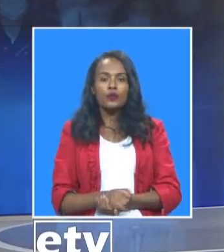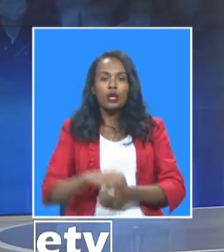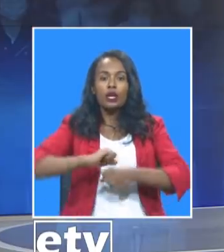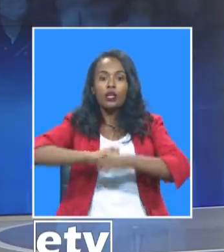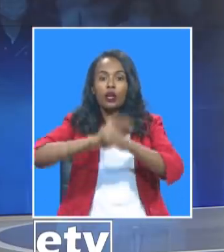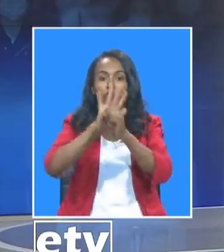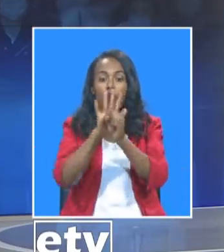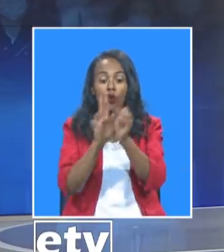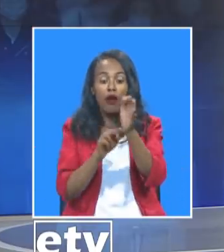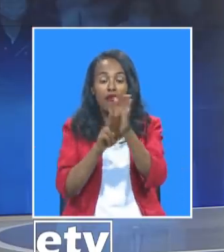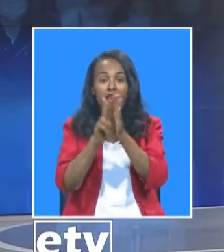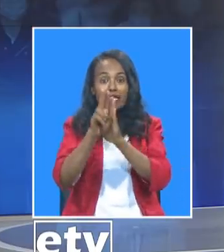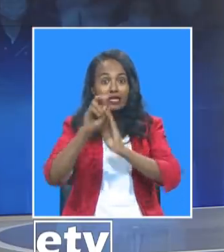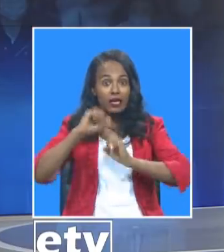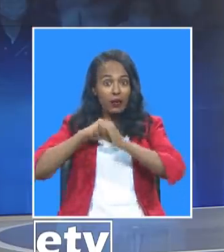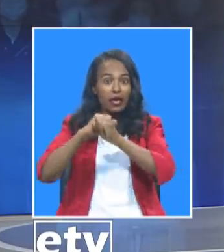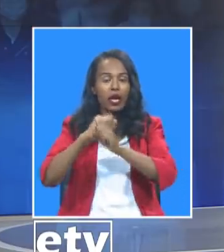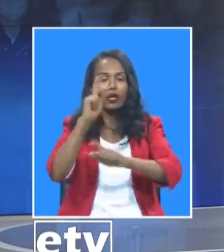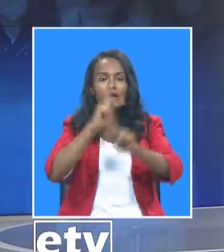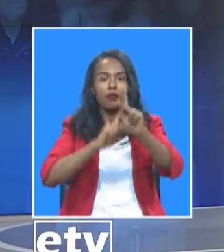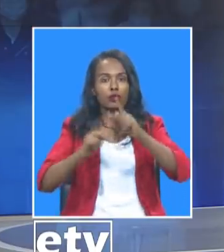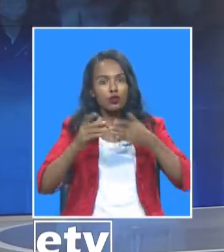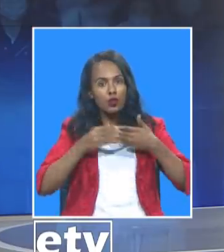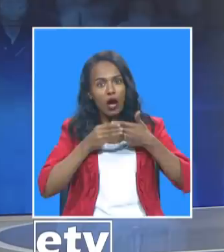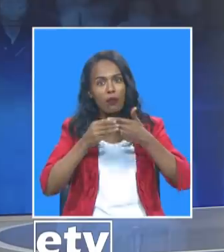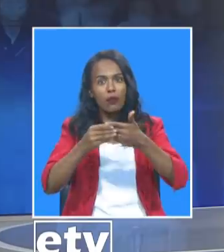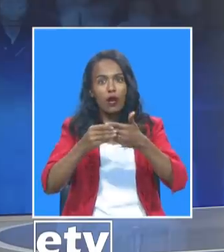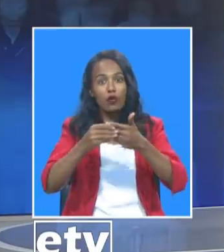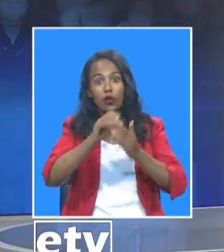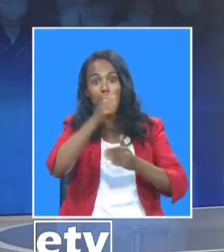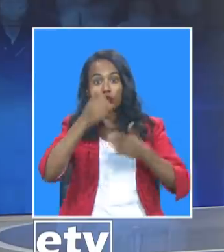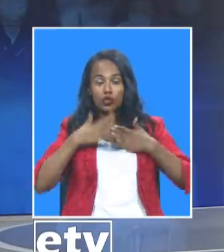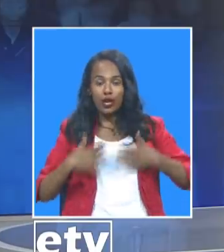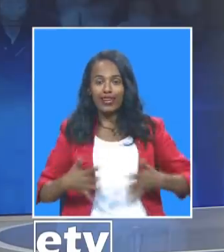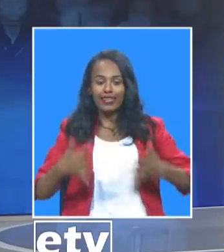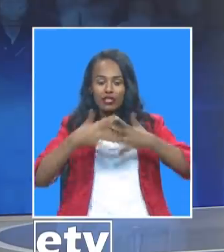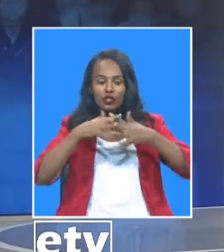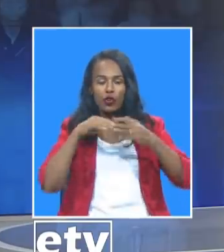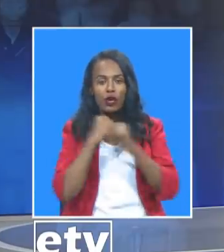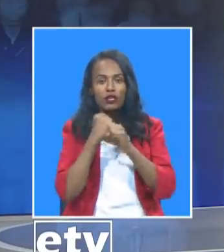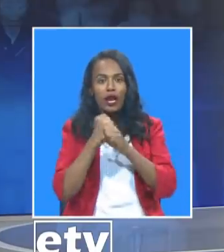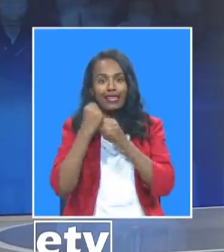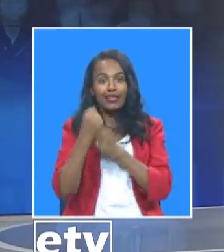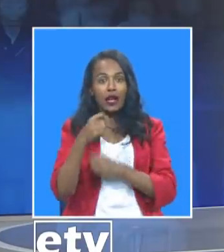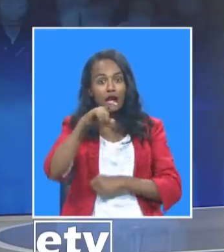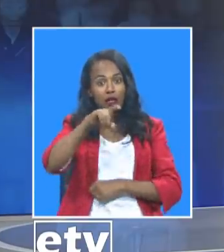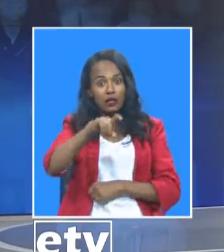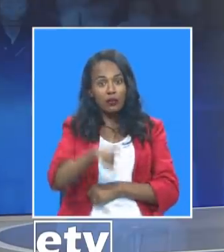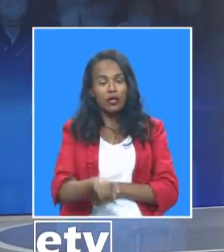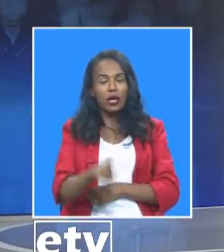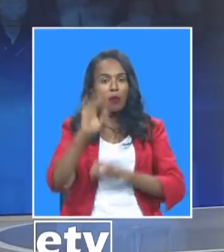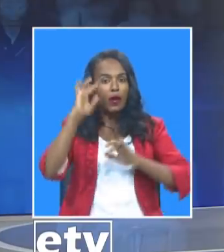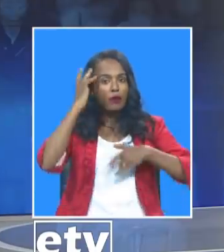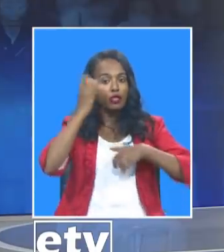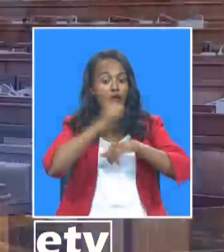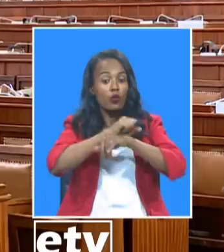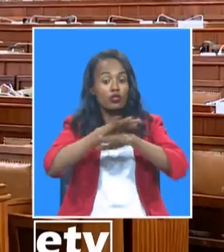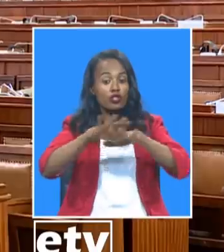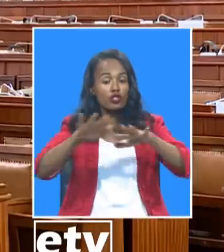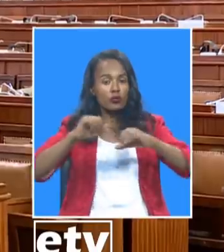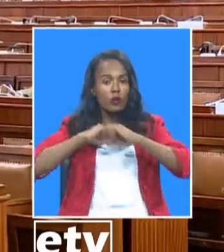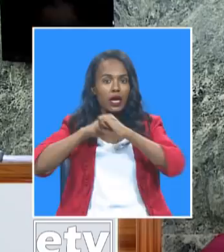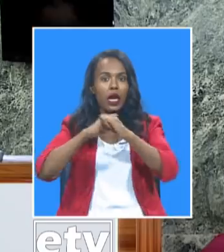የኮሮና ቫይረስን ለመከላከል ከህብረተሰቡ ከአመራሩና ከሌሎች አካላት ቅንጅታዊ አሰራር ሊጠናከር እንደሚገባ የበሽታውን ስርጭት